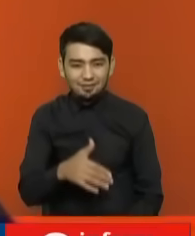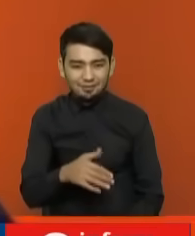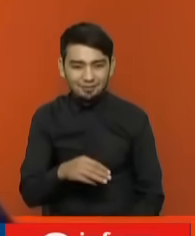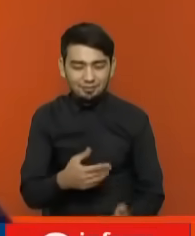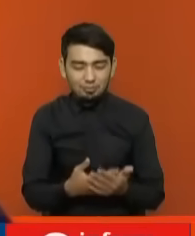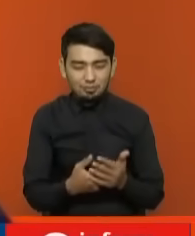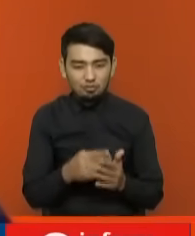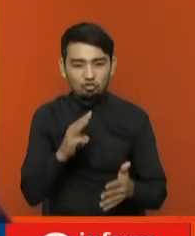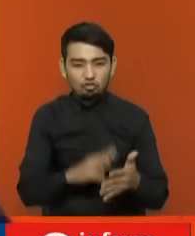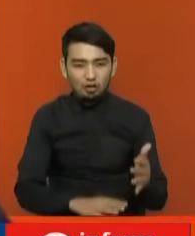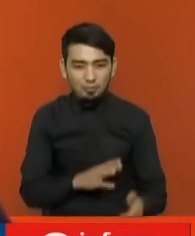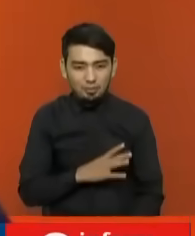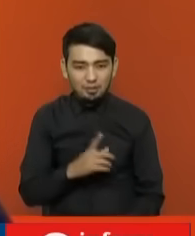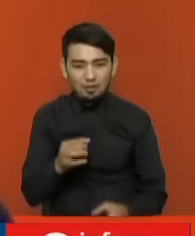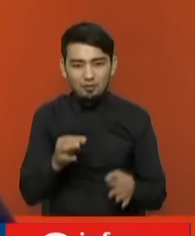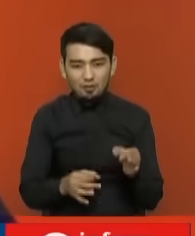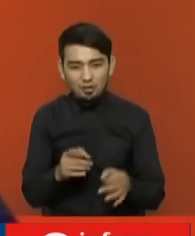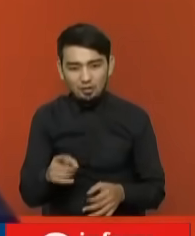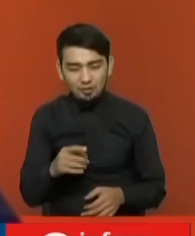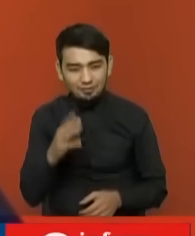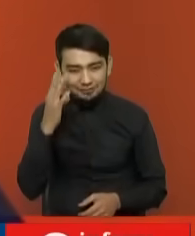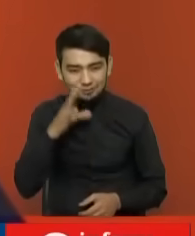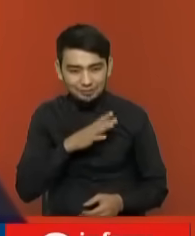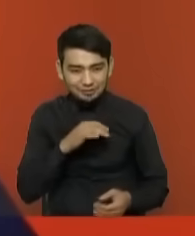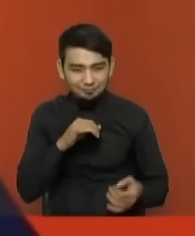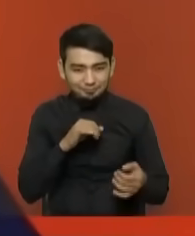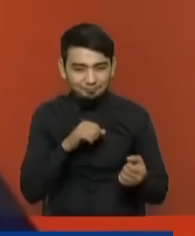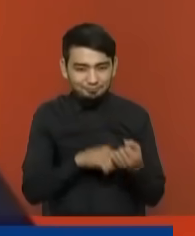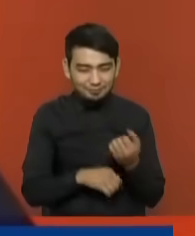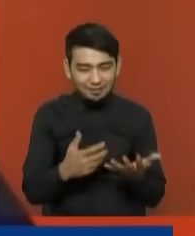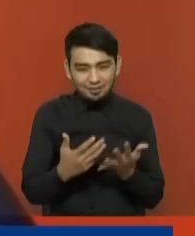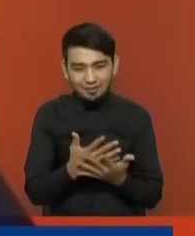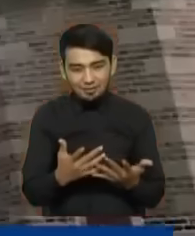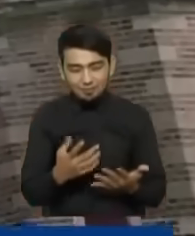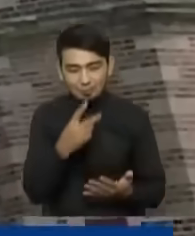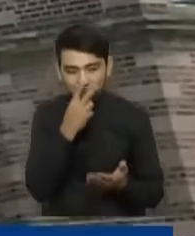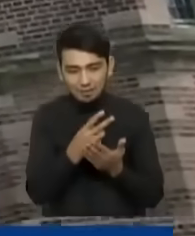сот азаматтың әрекетін қорлау және зорлық көрсетуі деп таныған.